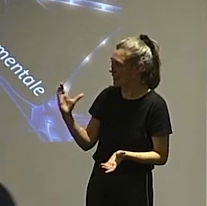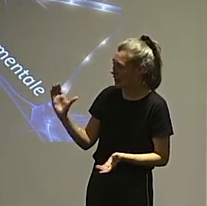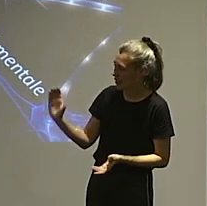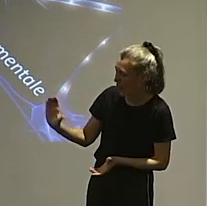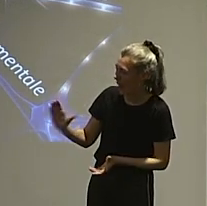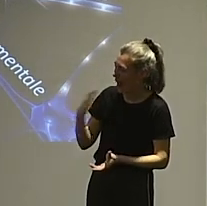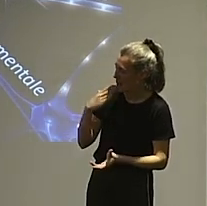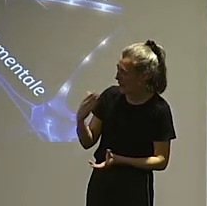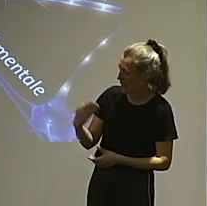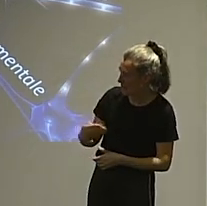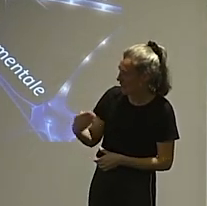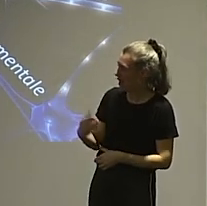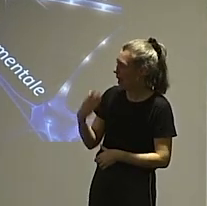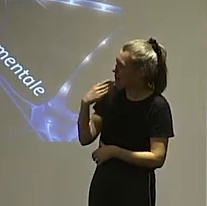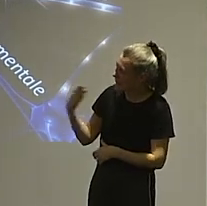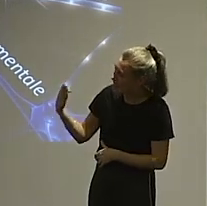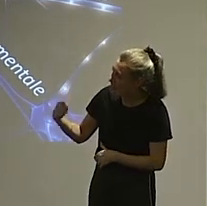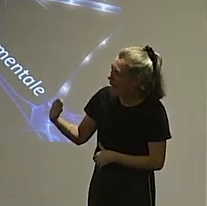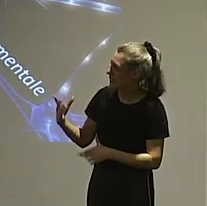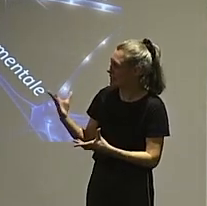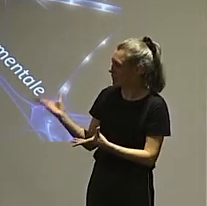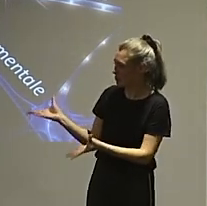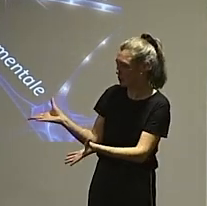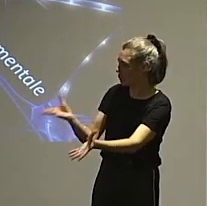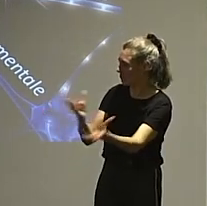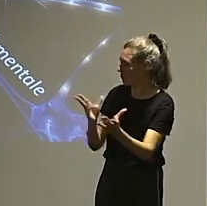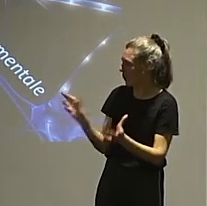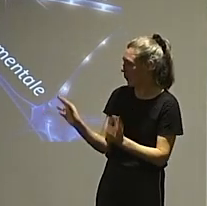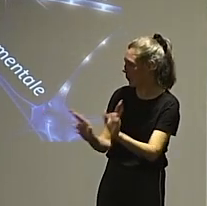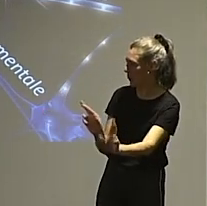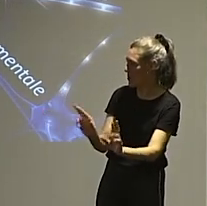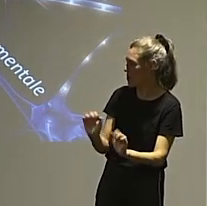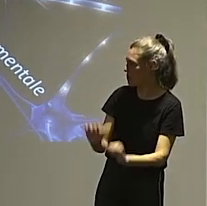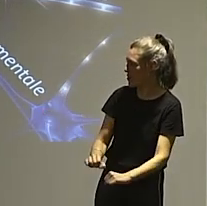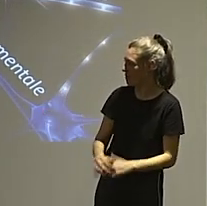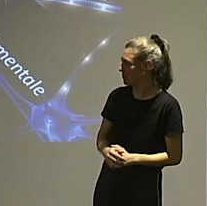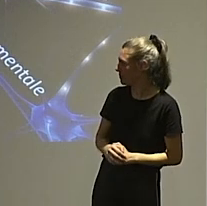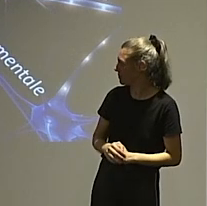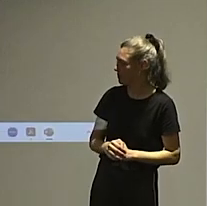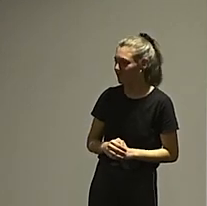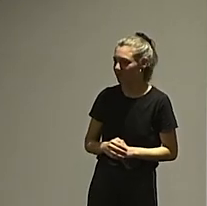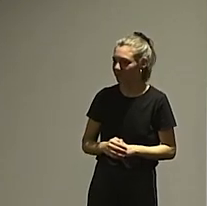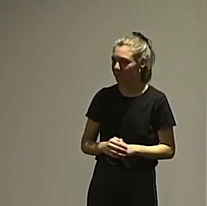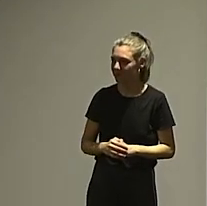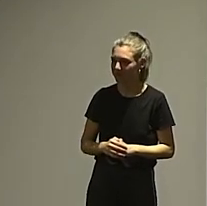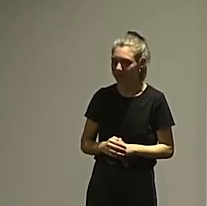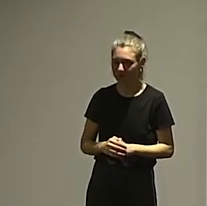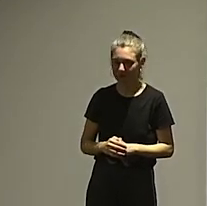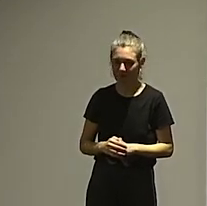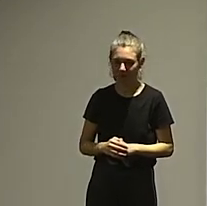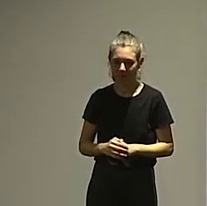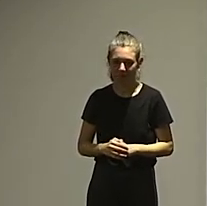Chantal, Michel et Marie. Si vous voulez vous rasseoir dans le public, c'est possible. Maintenant, on va